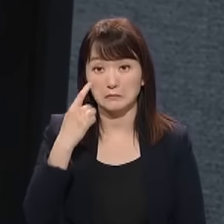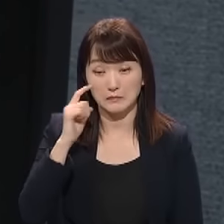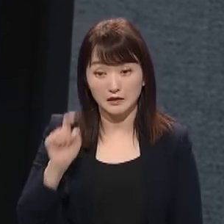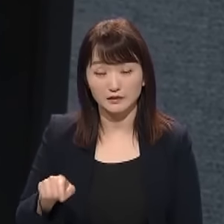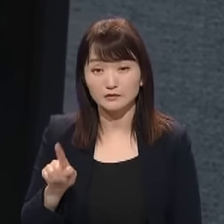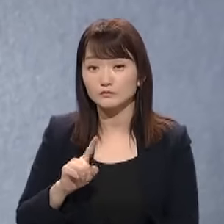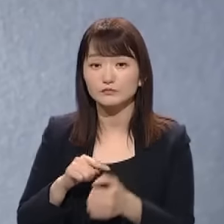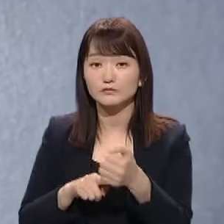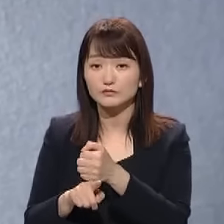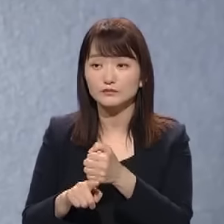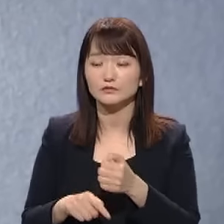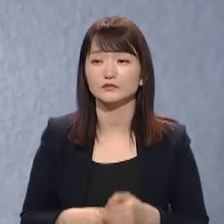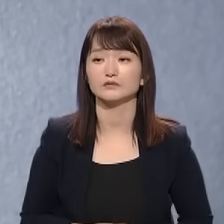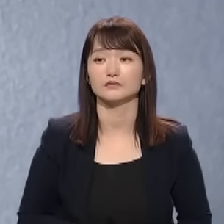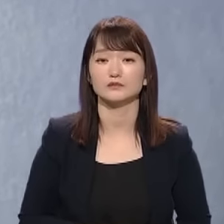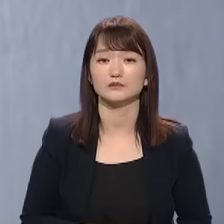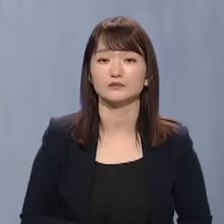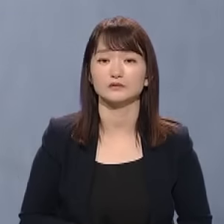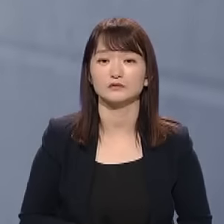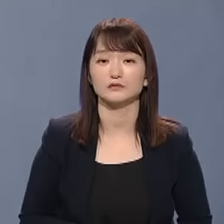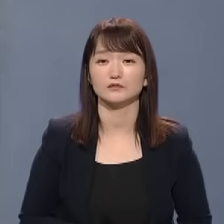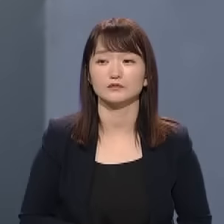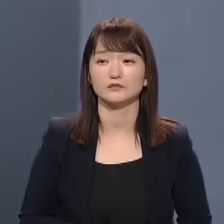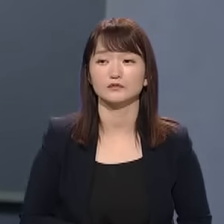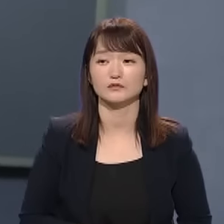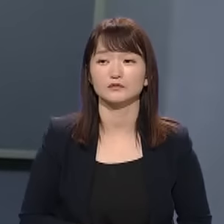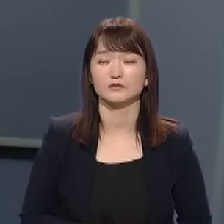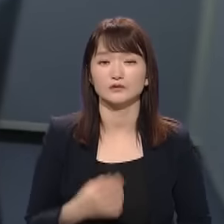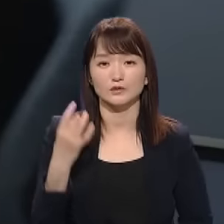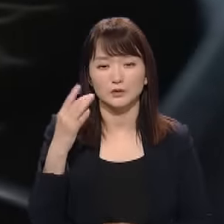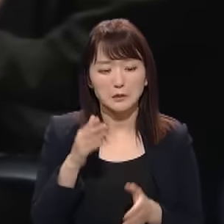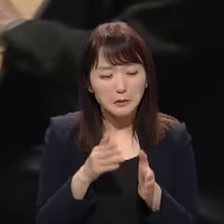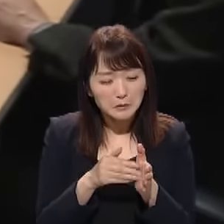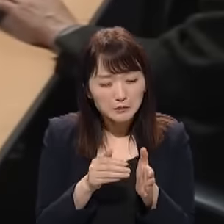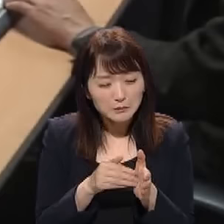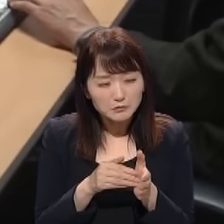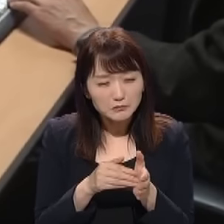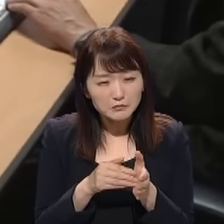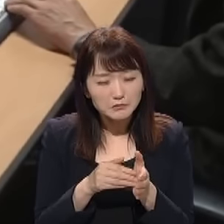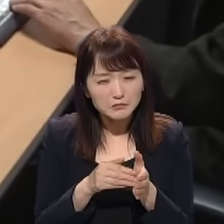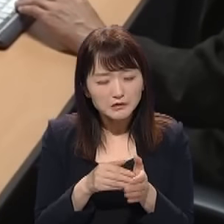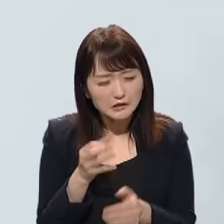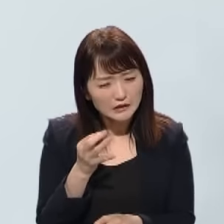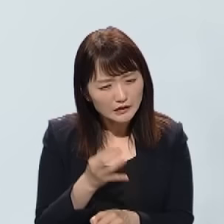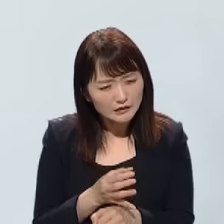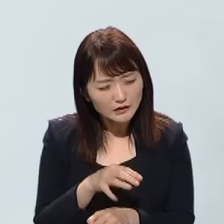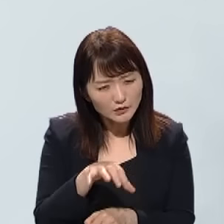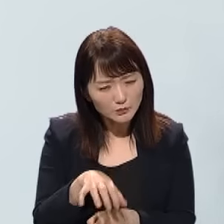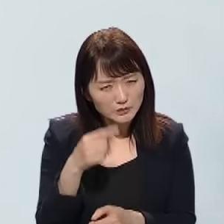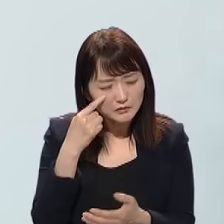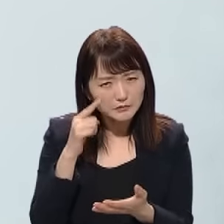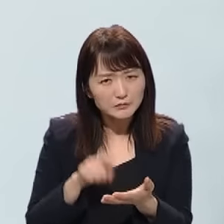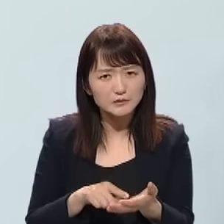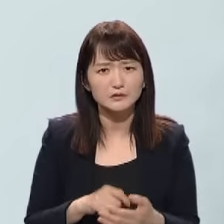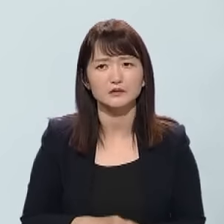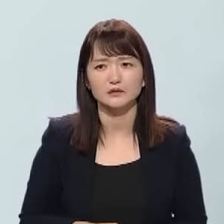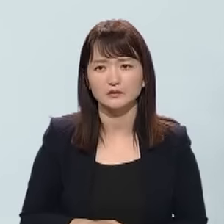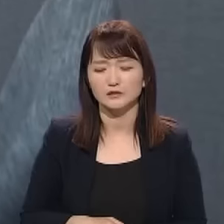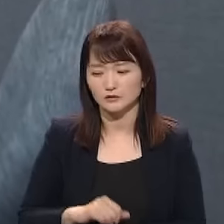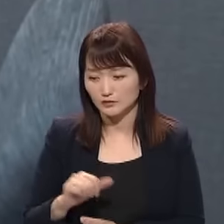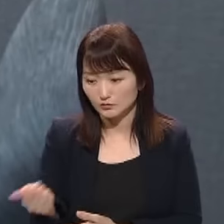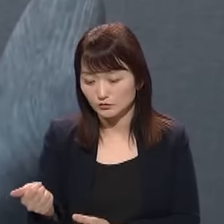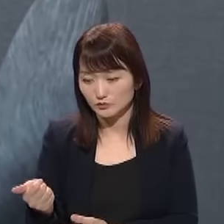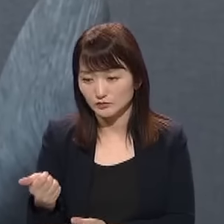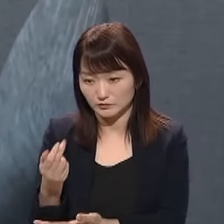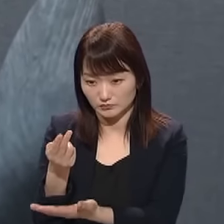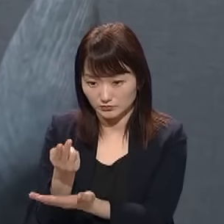무슨 이유에서였죠? 원래 이제 이 비밀은 아주 사소한 곳에서 드러나게 돼 있는데요. 사실 이제 그 시신을 미라 상태로 해가지고